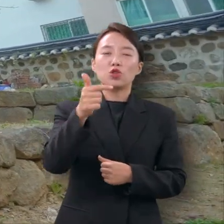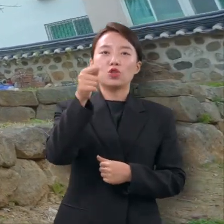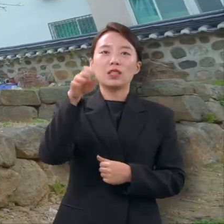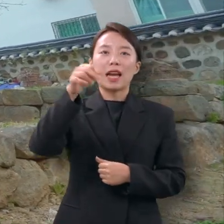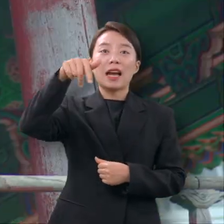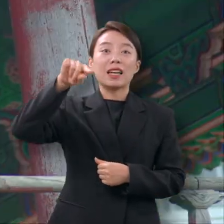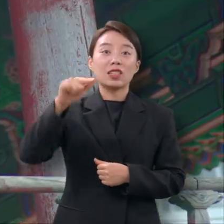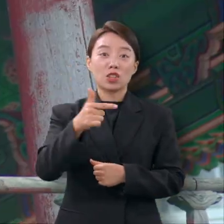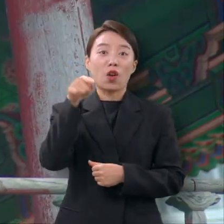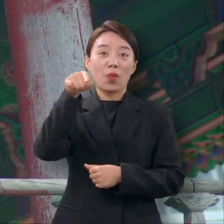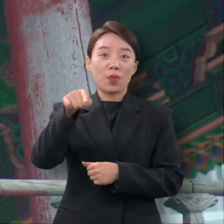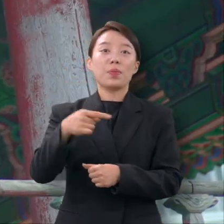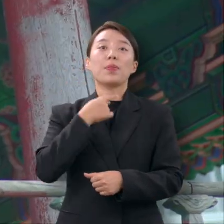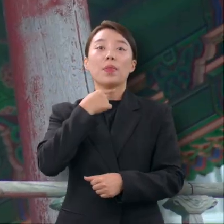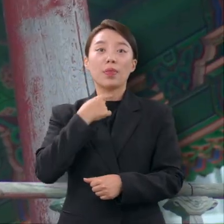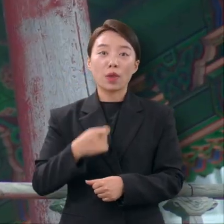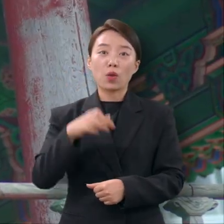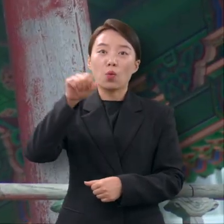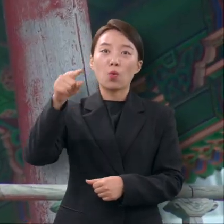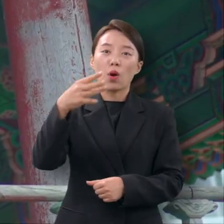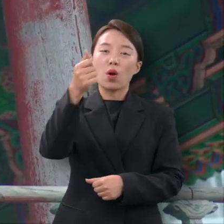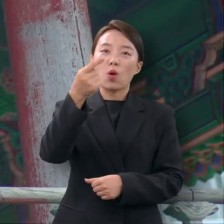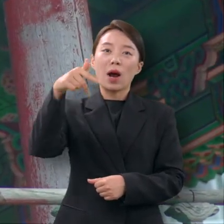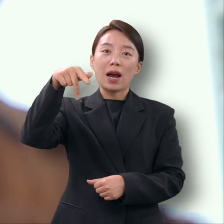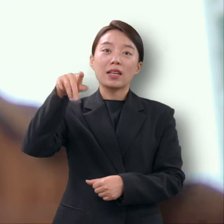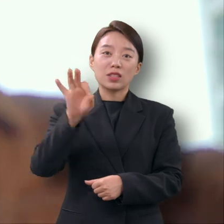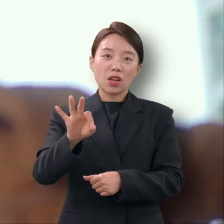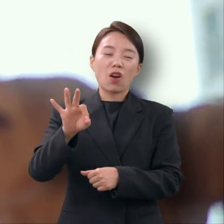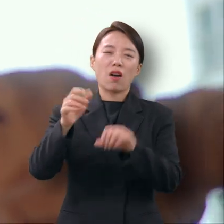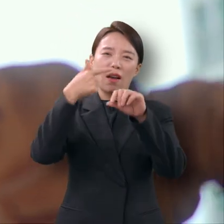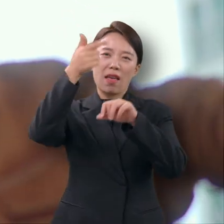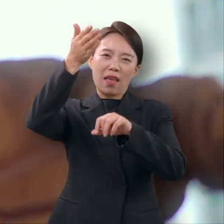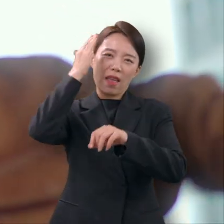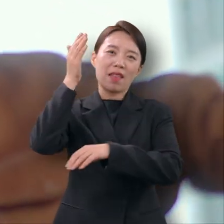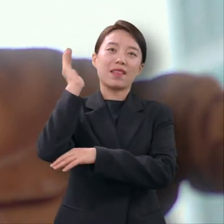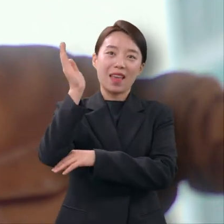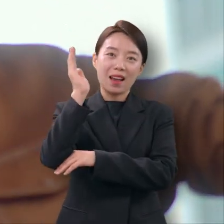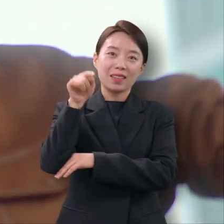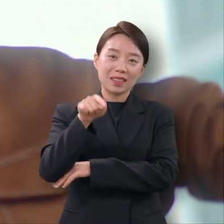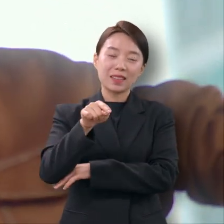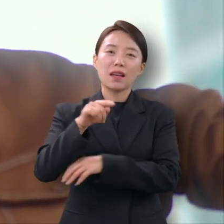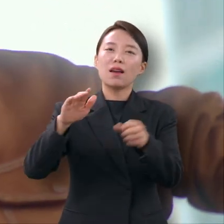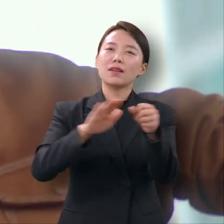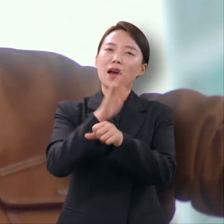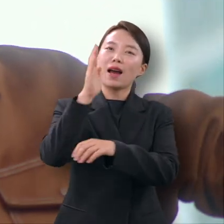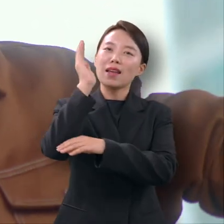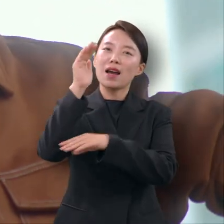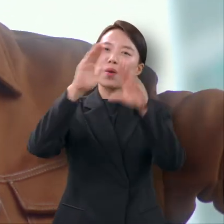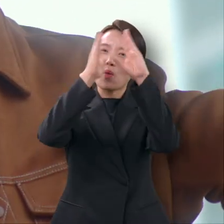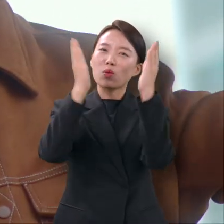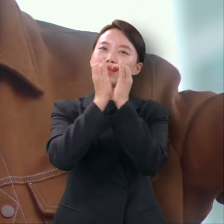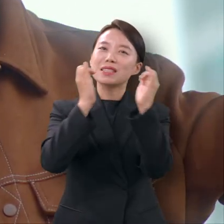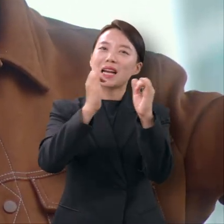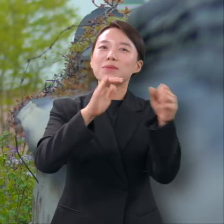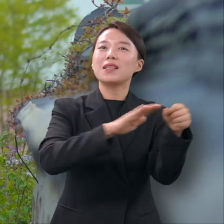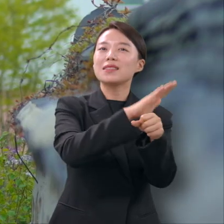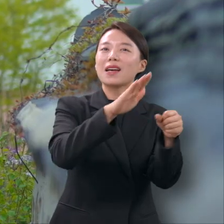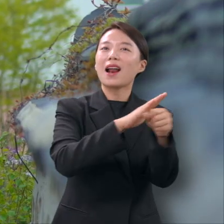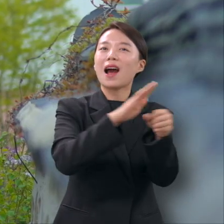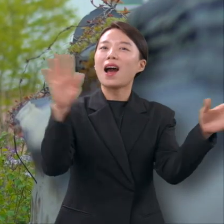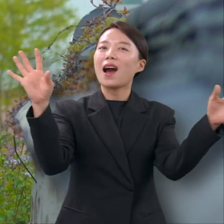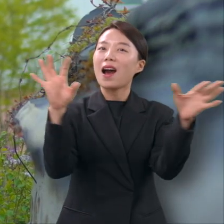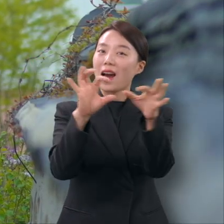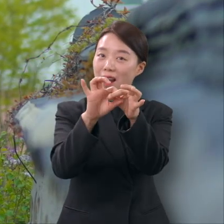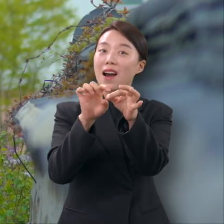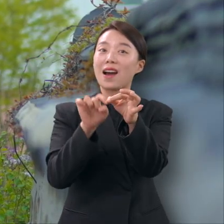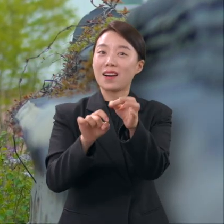춘향전의 모티브이기도 한 남대천 월화정 설화, 천년의 애틋한 사랑 이야기가 이곳에서 모든 사람들의 사랑